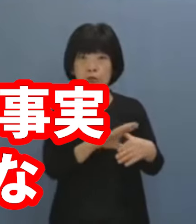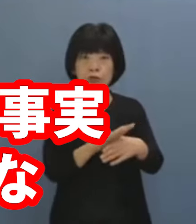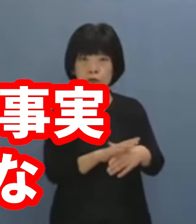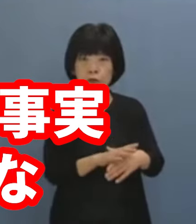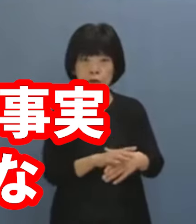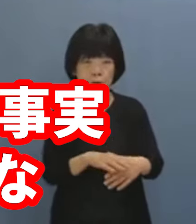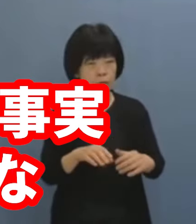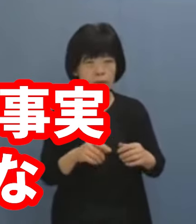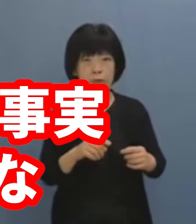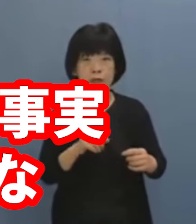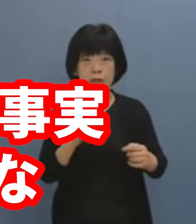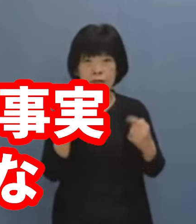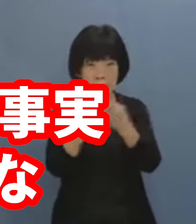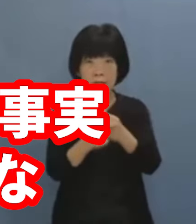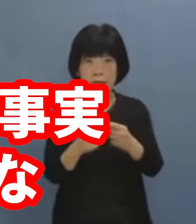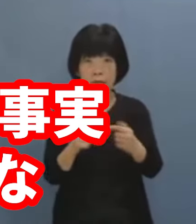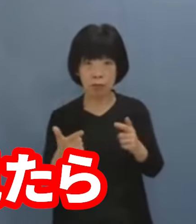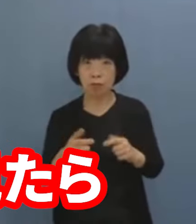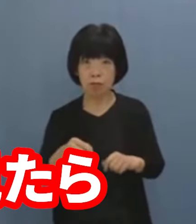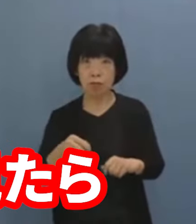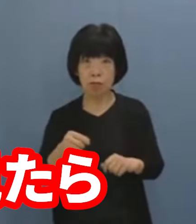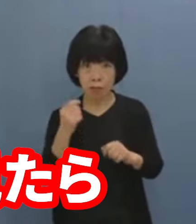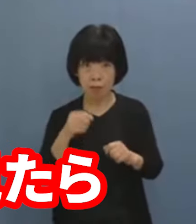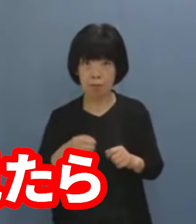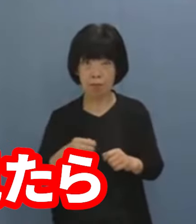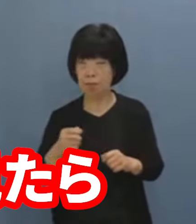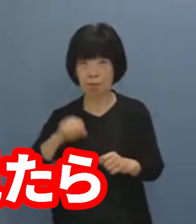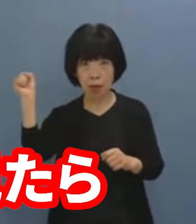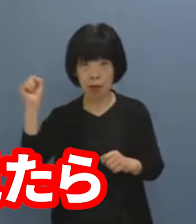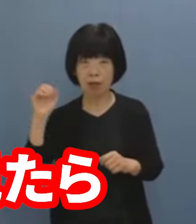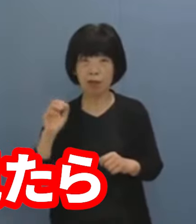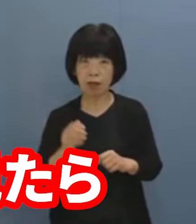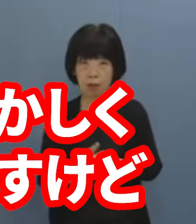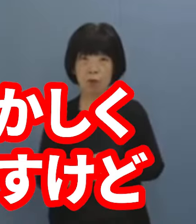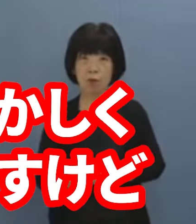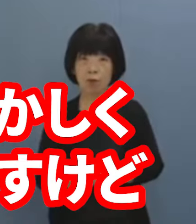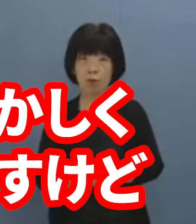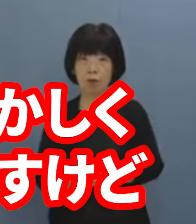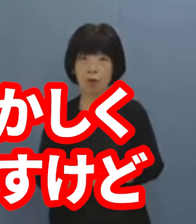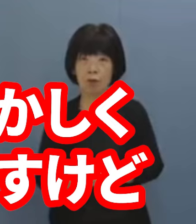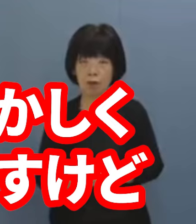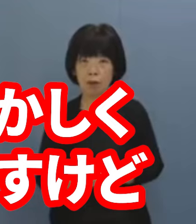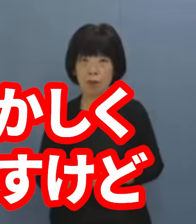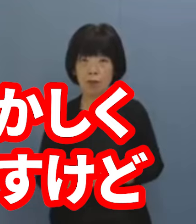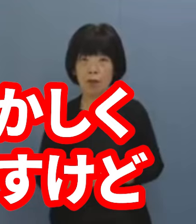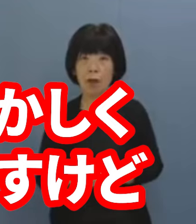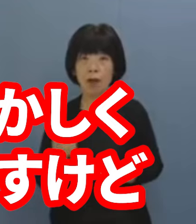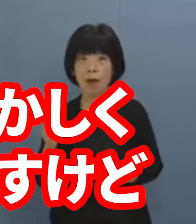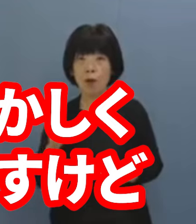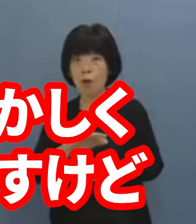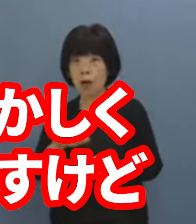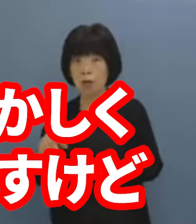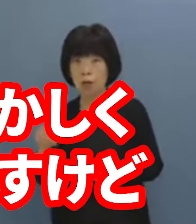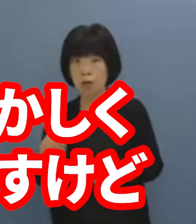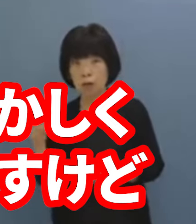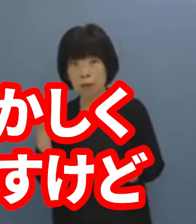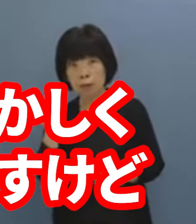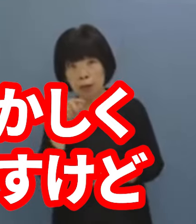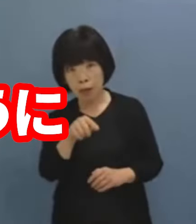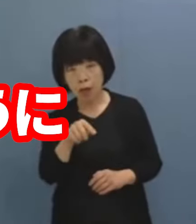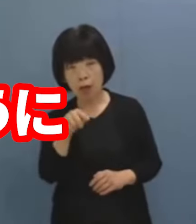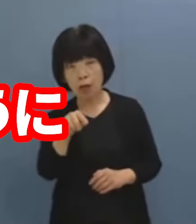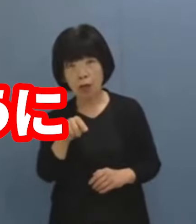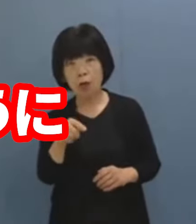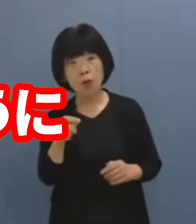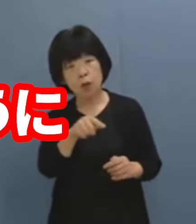がおおむね事実ではないかというふうな、まあ、県民も含めて客観的に見たらそのように捉えられるってもおかしくないかなという認識なんですけ